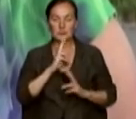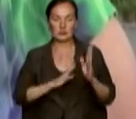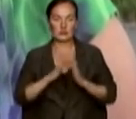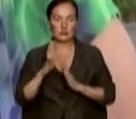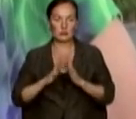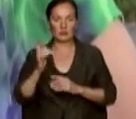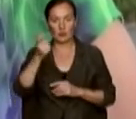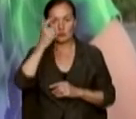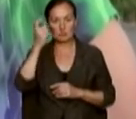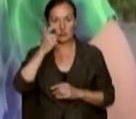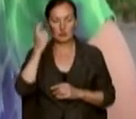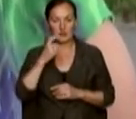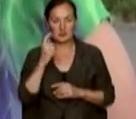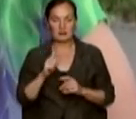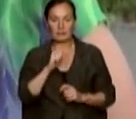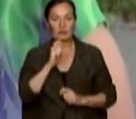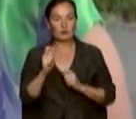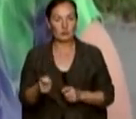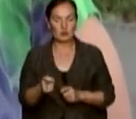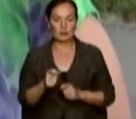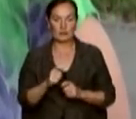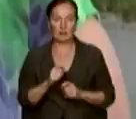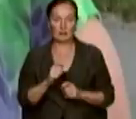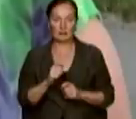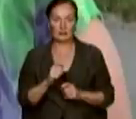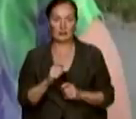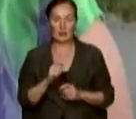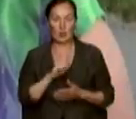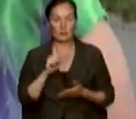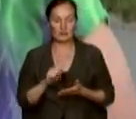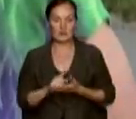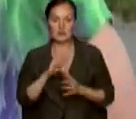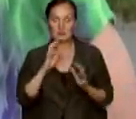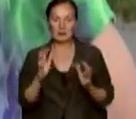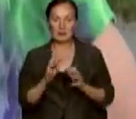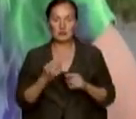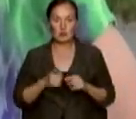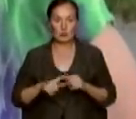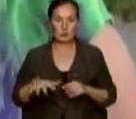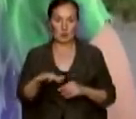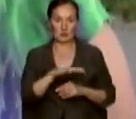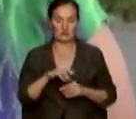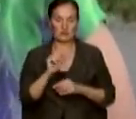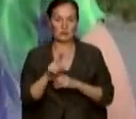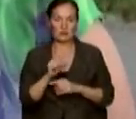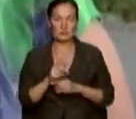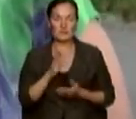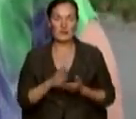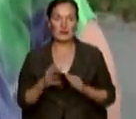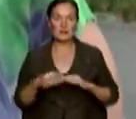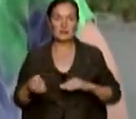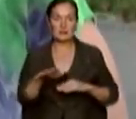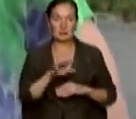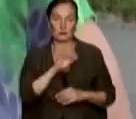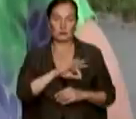господарство», якому вручено охоронне зобов'язання щодо збереження цього ландшафтного заказника, він є землекористувачем і він